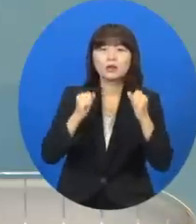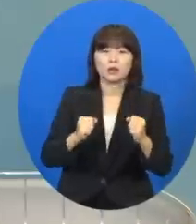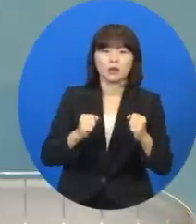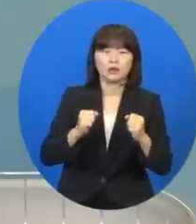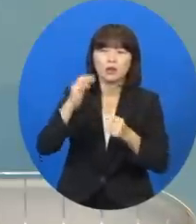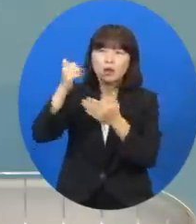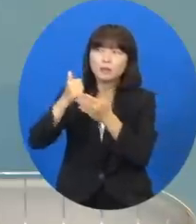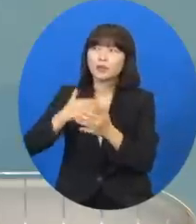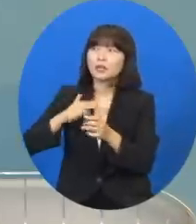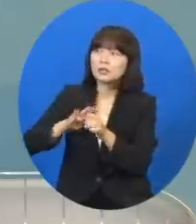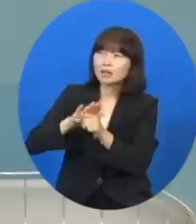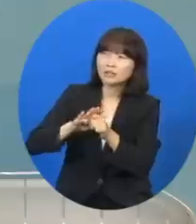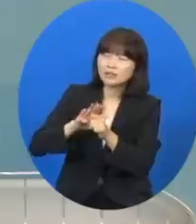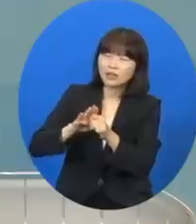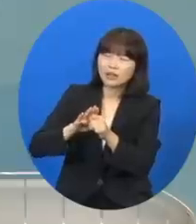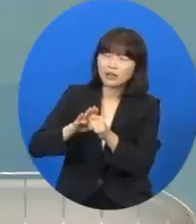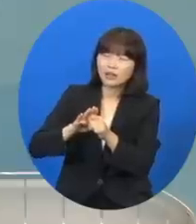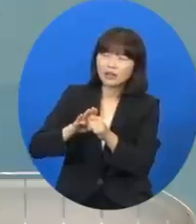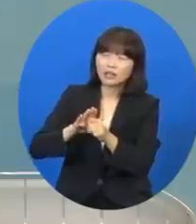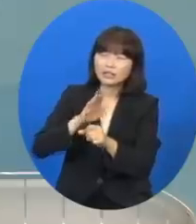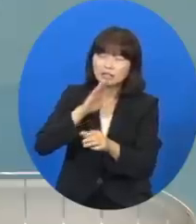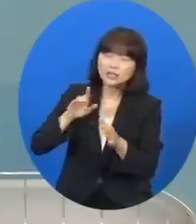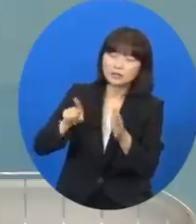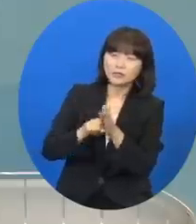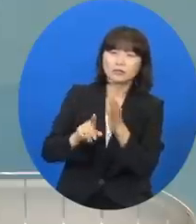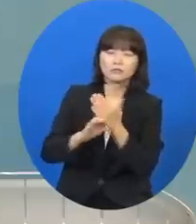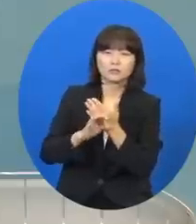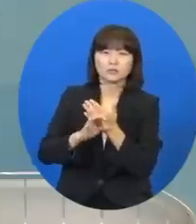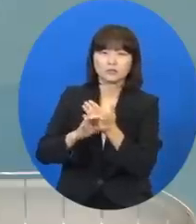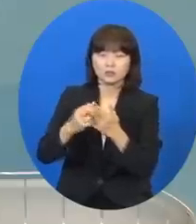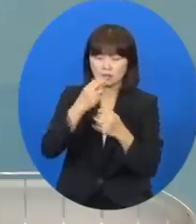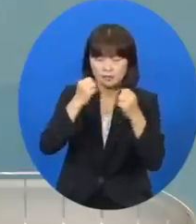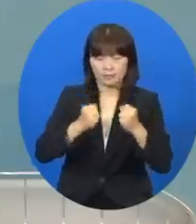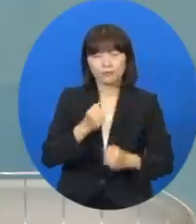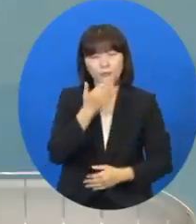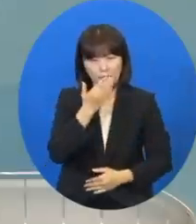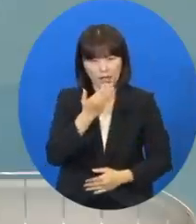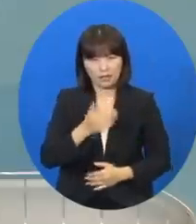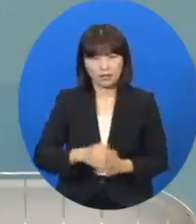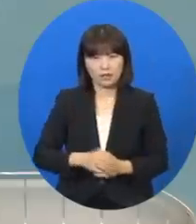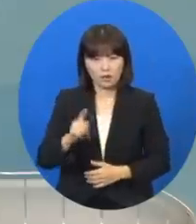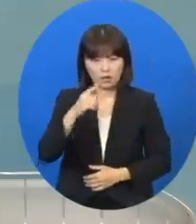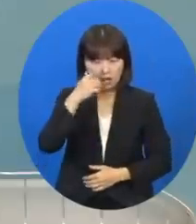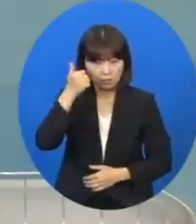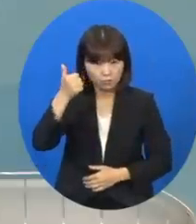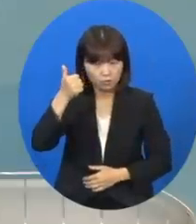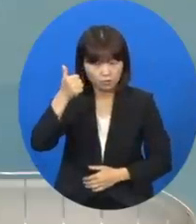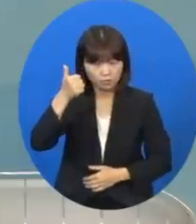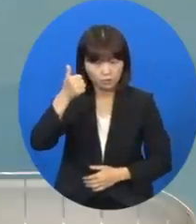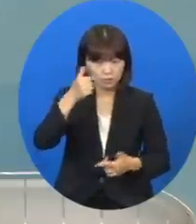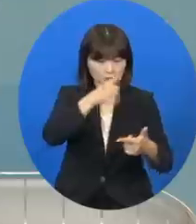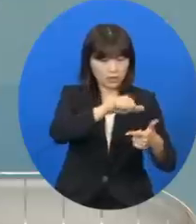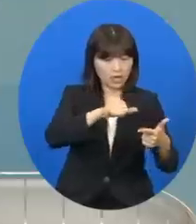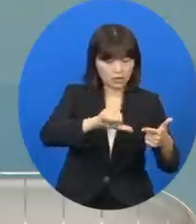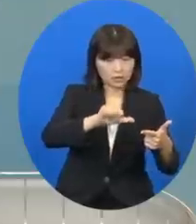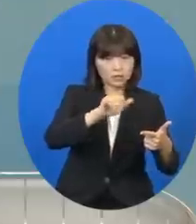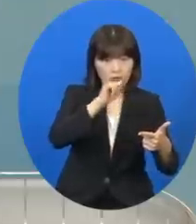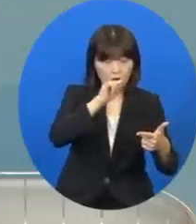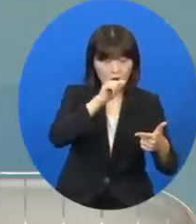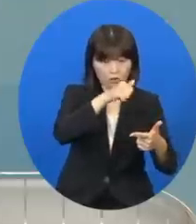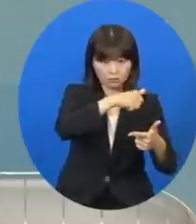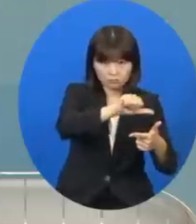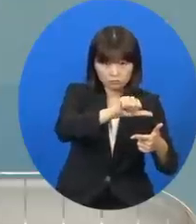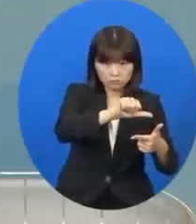나 사랑하신다. 이 하나만 진짜 믿어지면 살아요. 어느 아버지가 아들이 둘 있었는데 어느 날 큰아이가